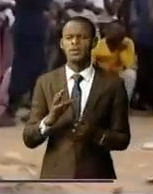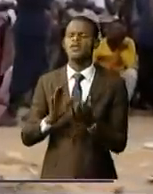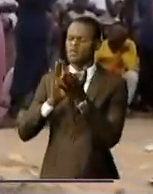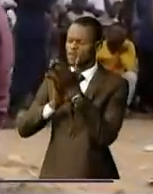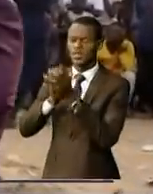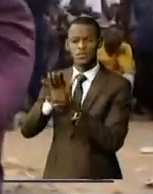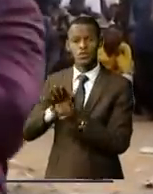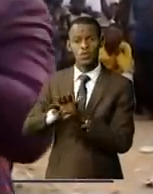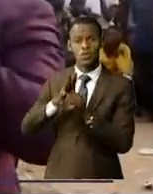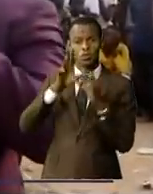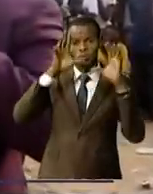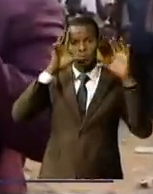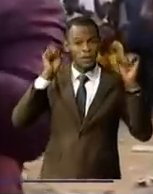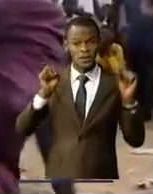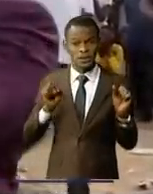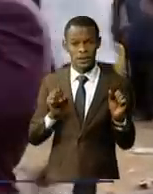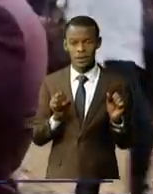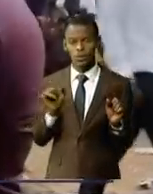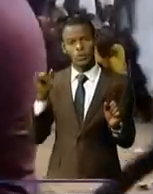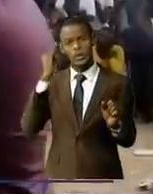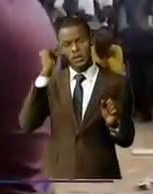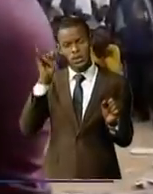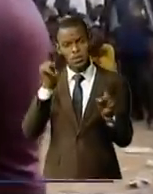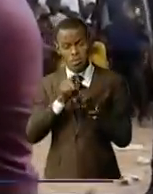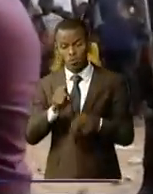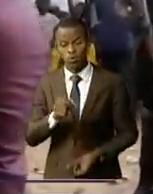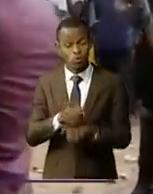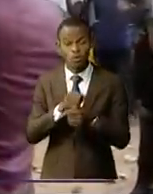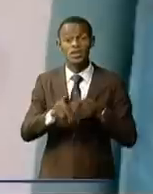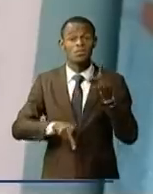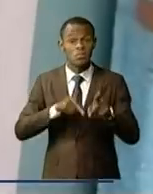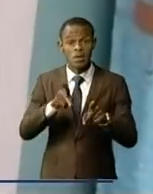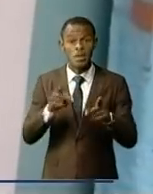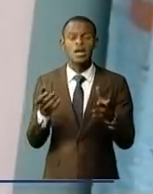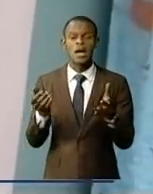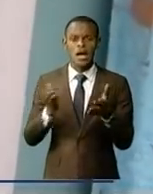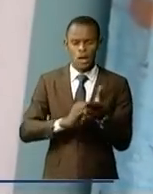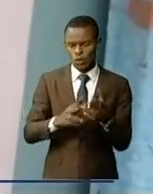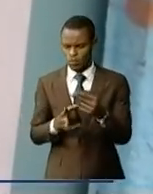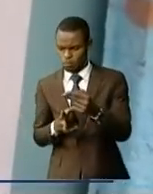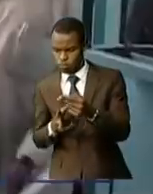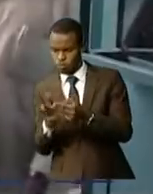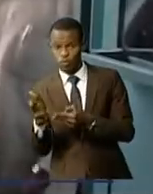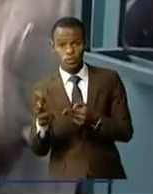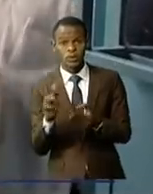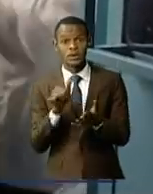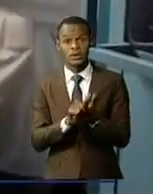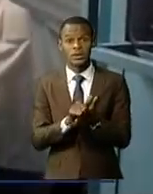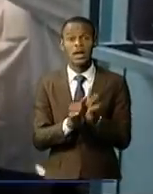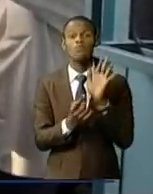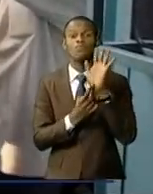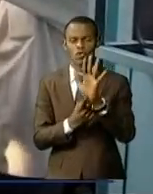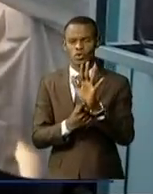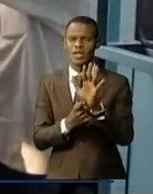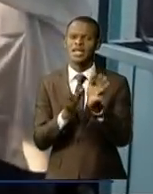publique avant de manifester son désaccord avec le gouvernement provincial du Lualaba. La coupure du ruban symbolique marquant l'inauguration de cette